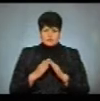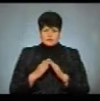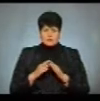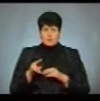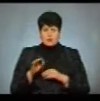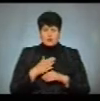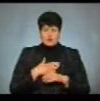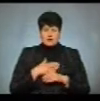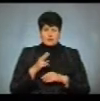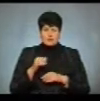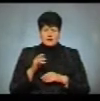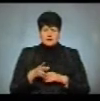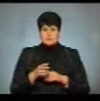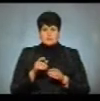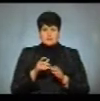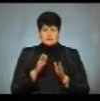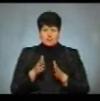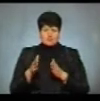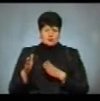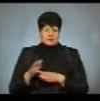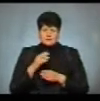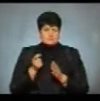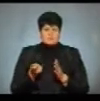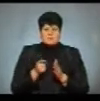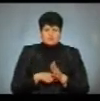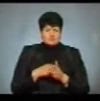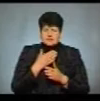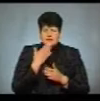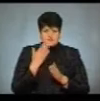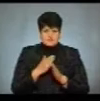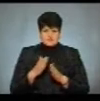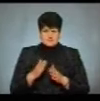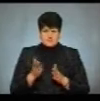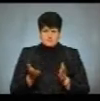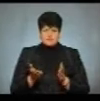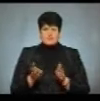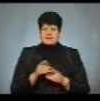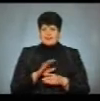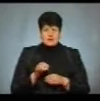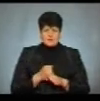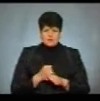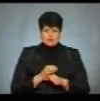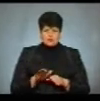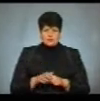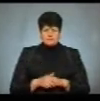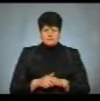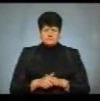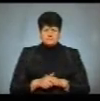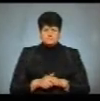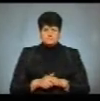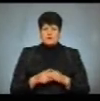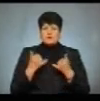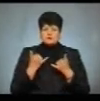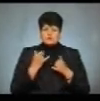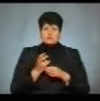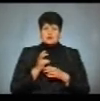по моїх даних, дані пункти не є підключені до системи теплопостачання будинку і не працюють. Сьогодні